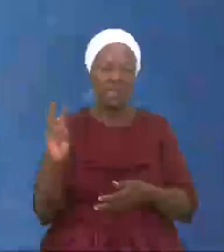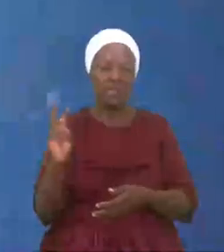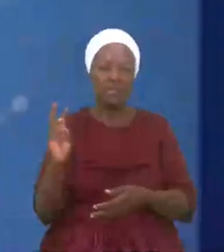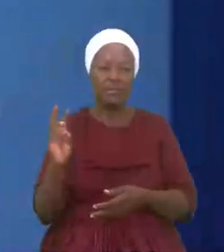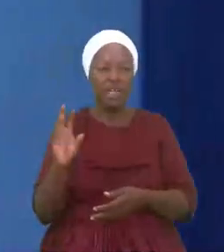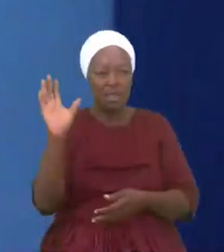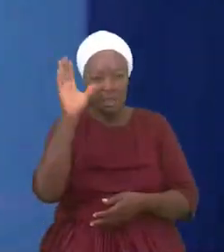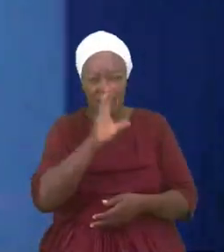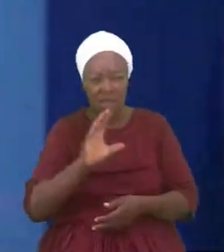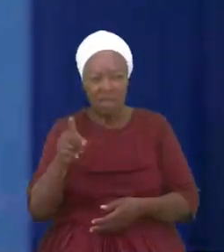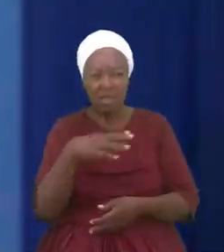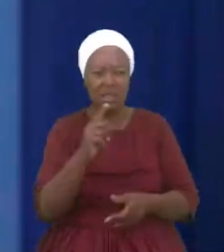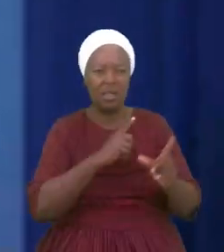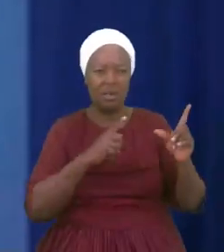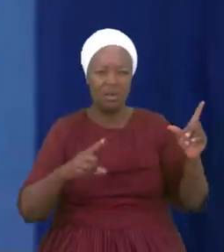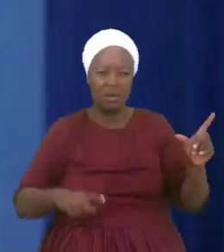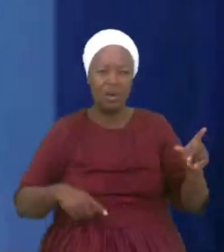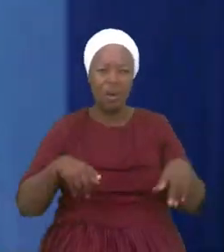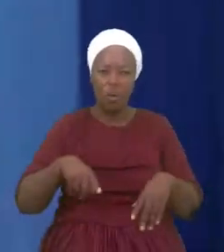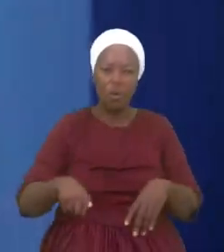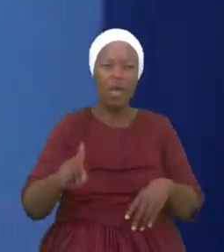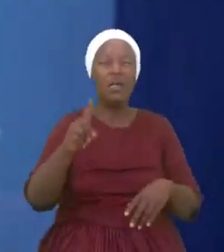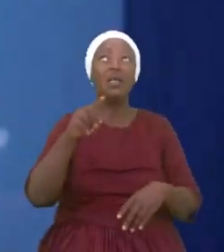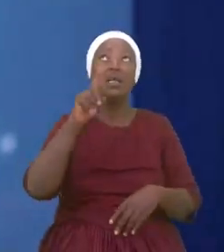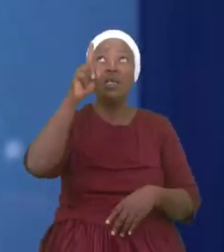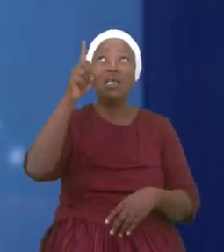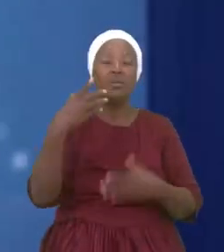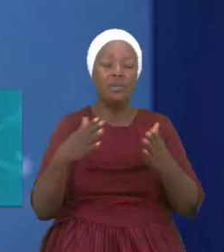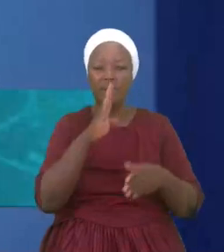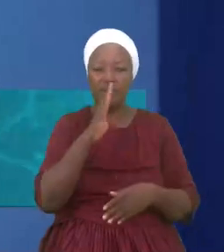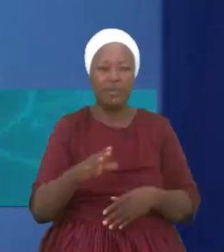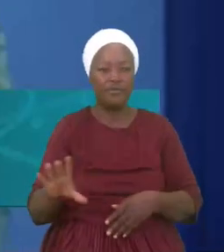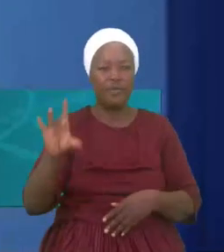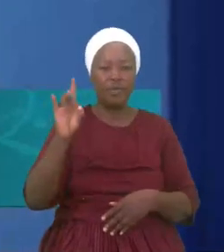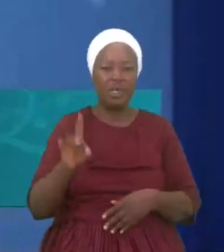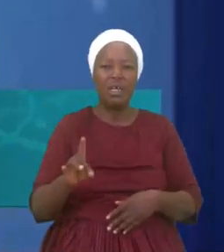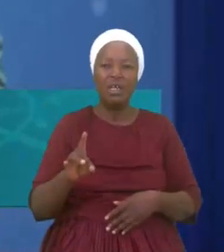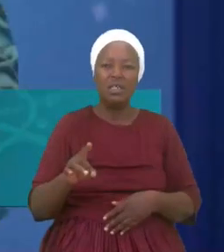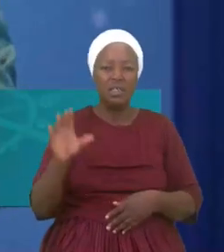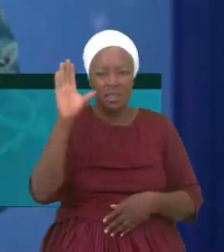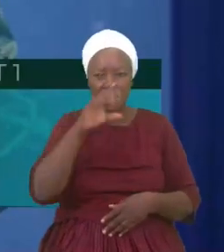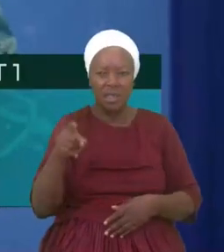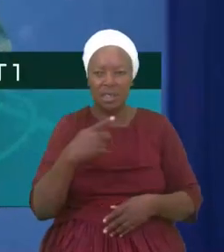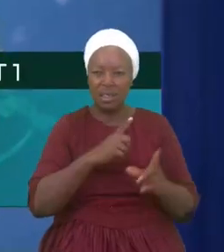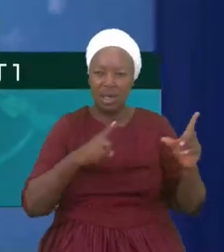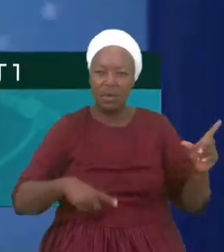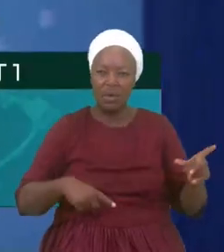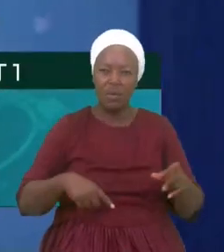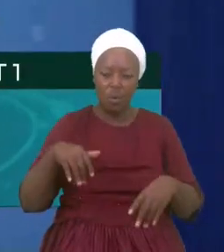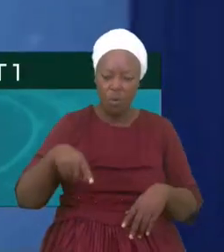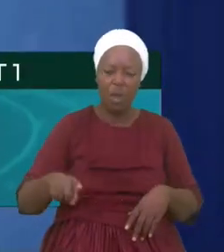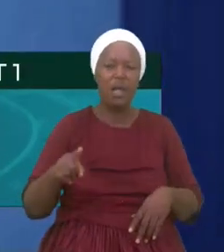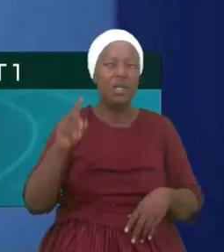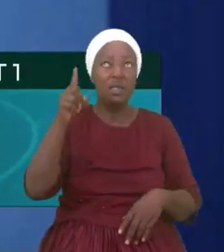chapitre 55 et nous lisons le verset 6 qui dit cherchez l'éternel pendant qu'il se